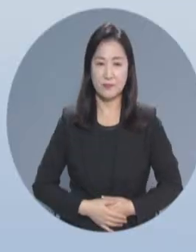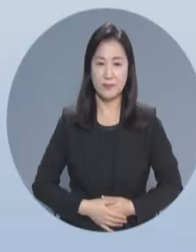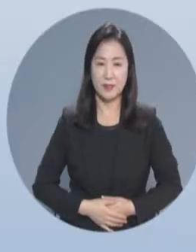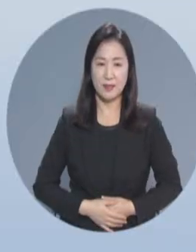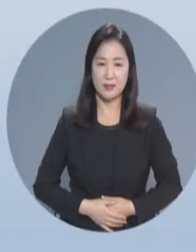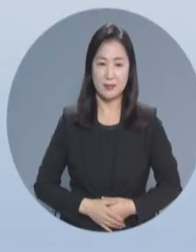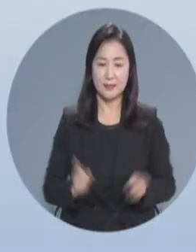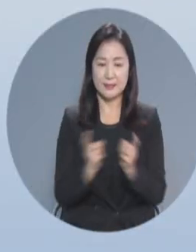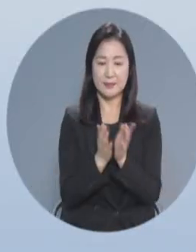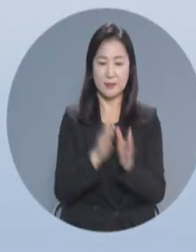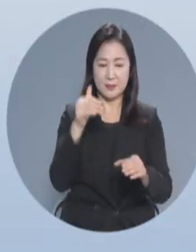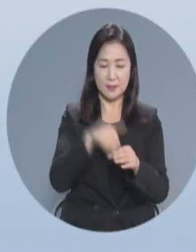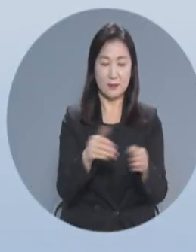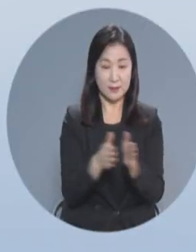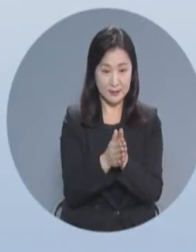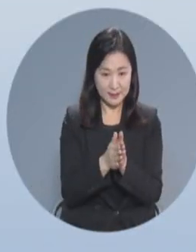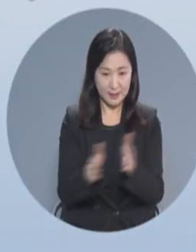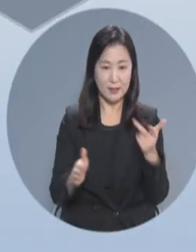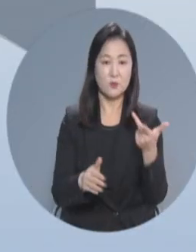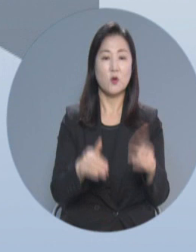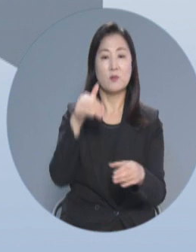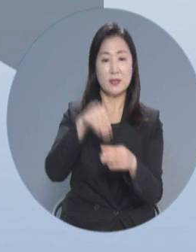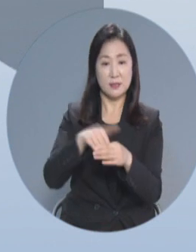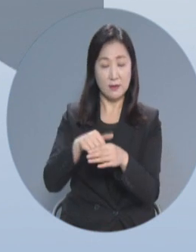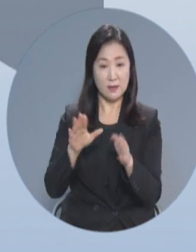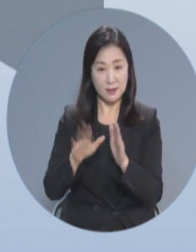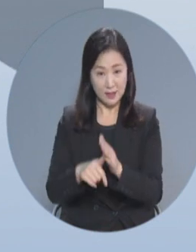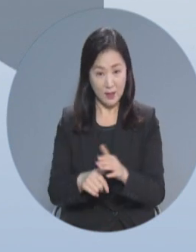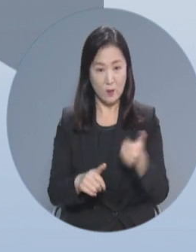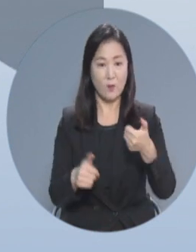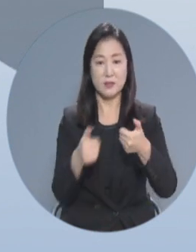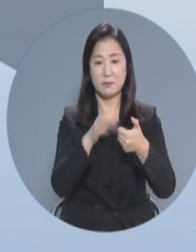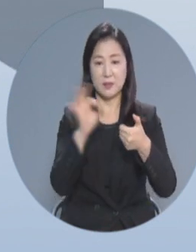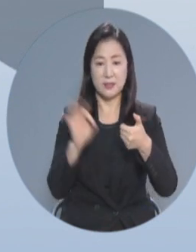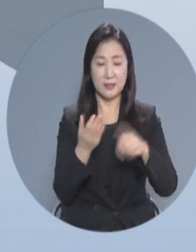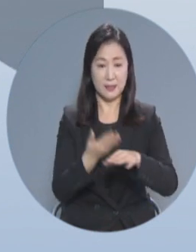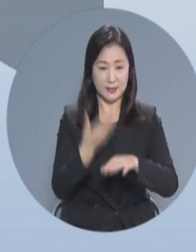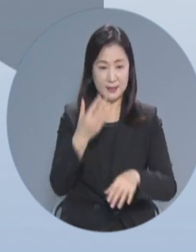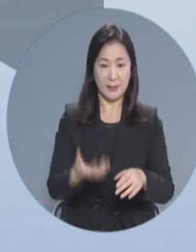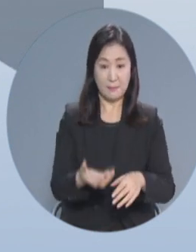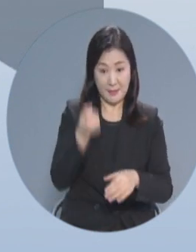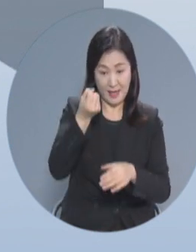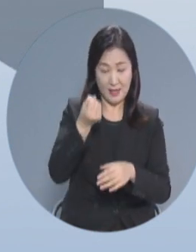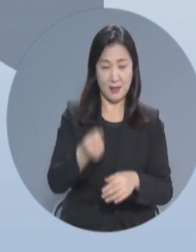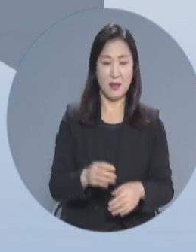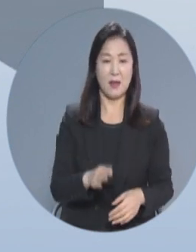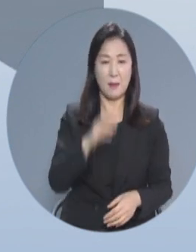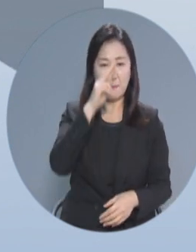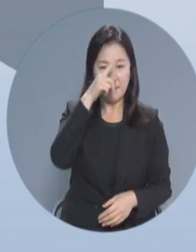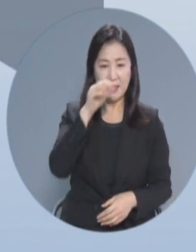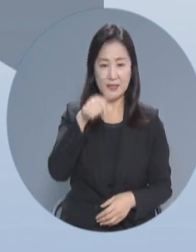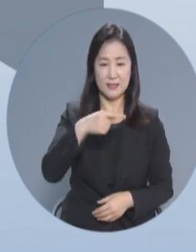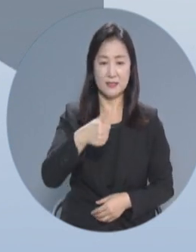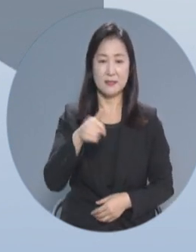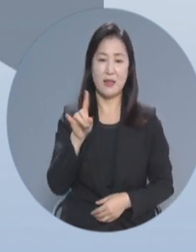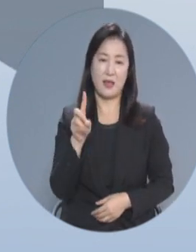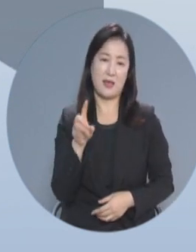직선제 시행 이후 치러진 7번의 대선에서도 50% 이상 득표한 후보는 박근혜 후보 단 한